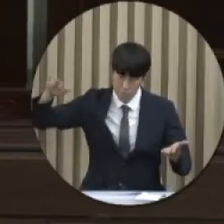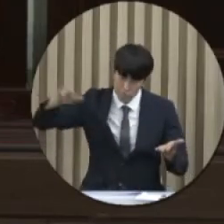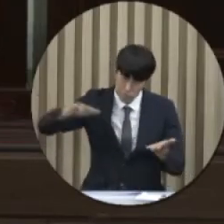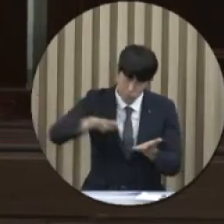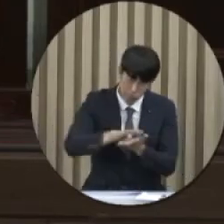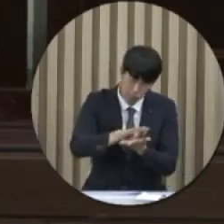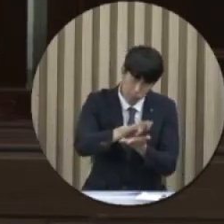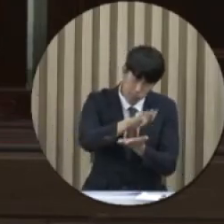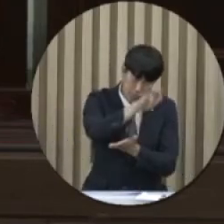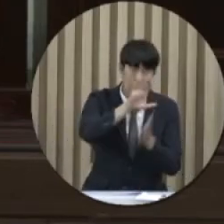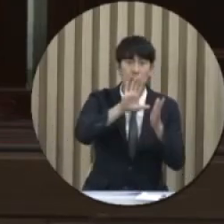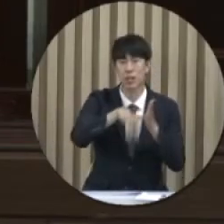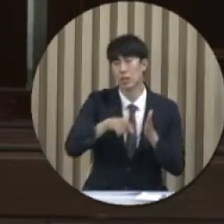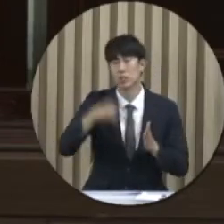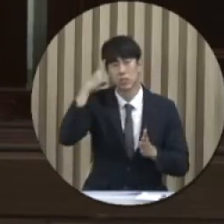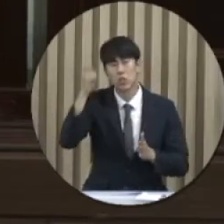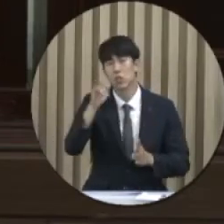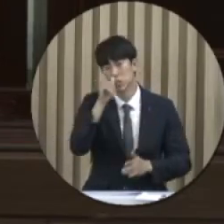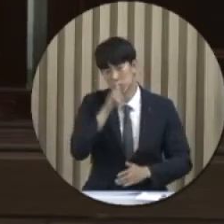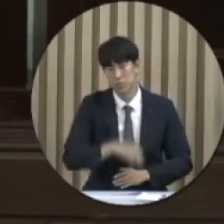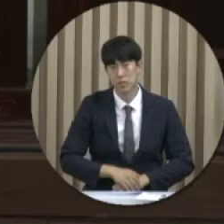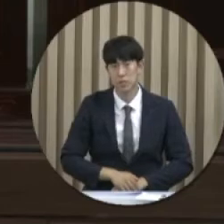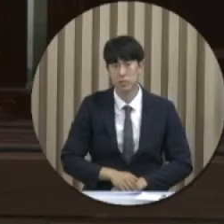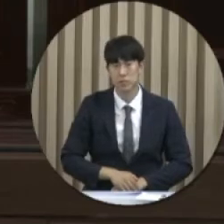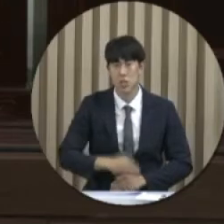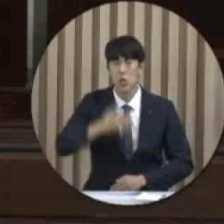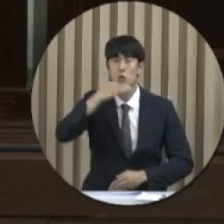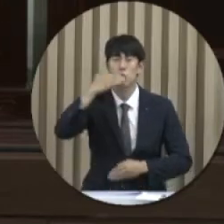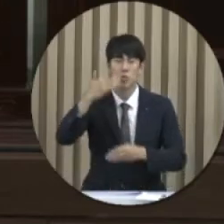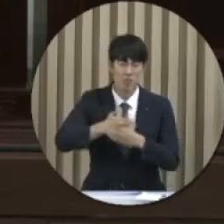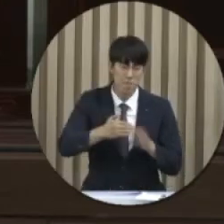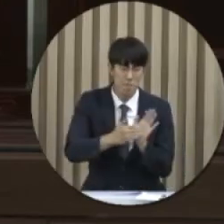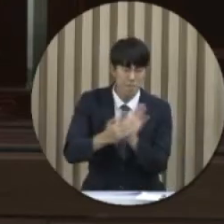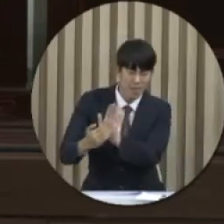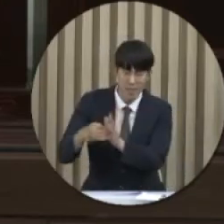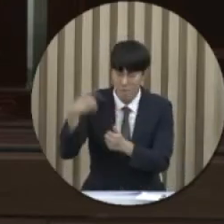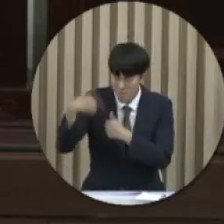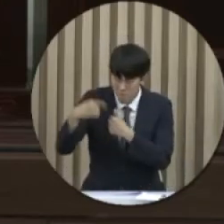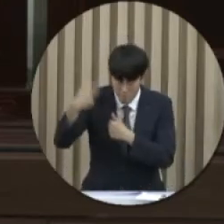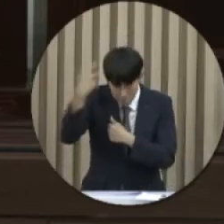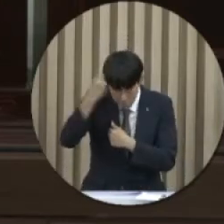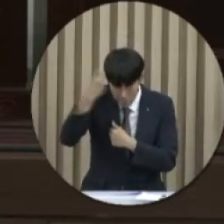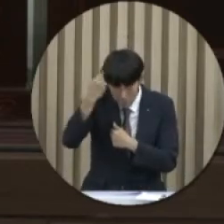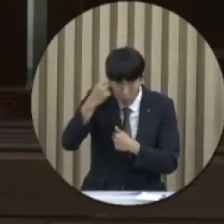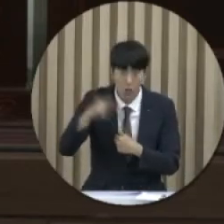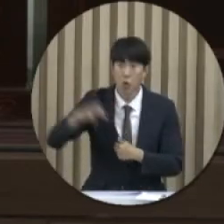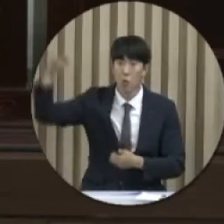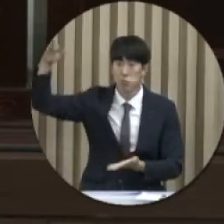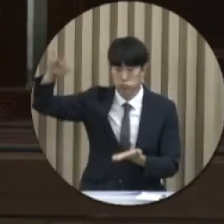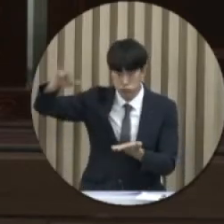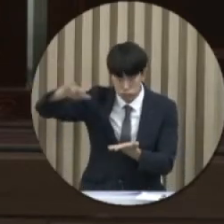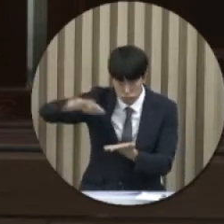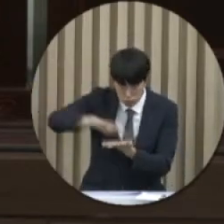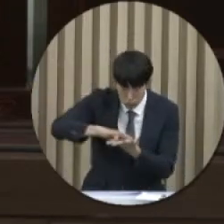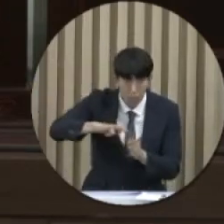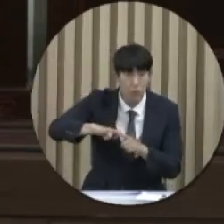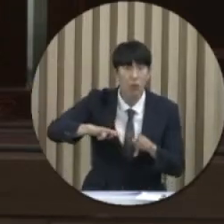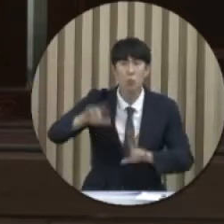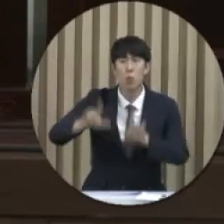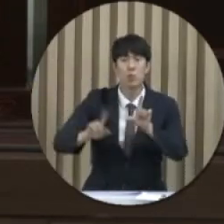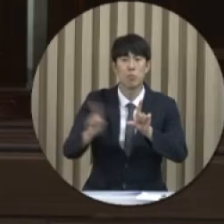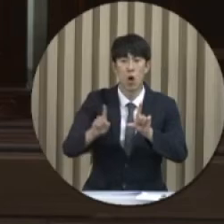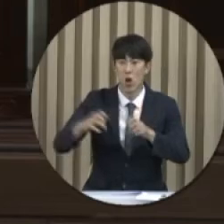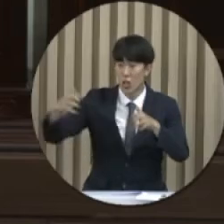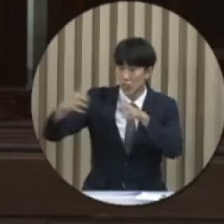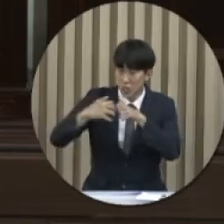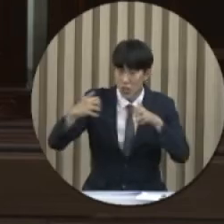반공 교육을 철저하게 받던 우리들에게는 비행장 위로 날아다니는 전투기가